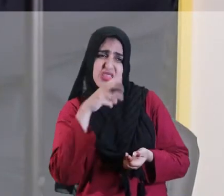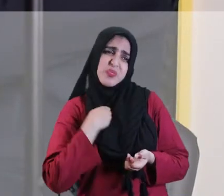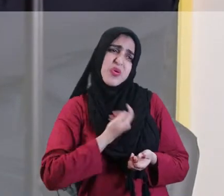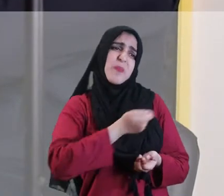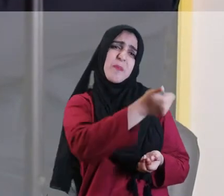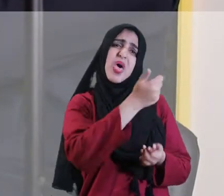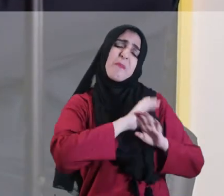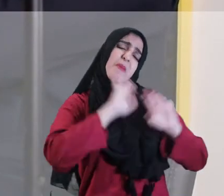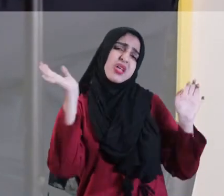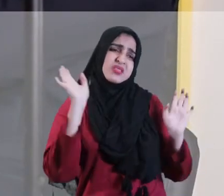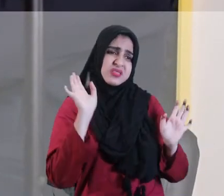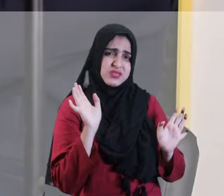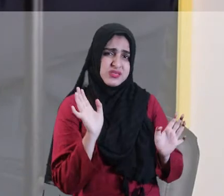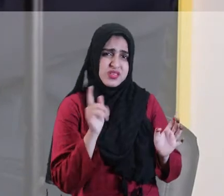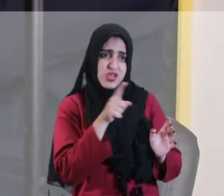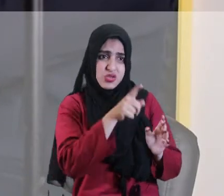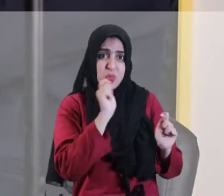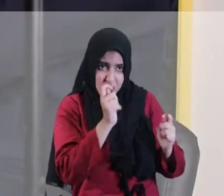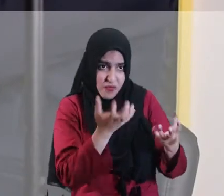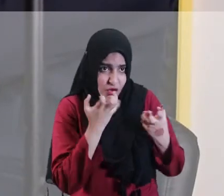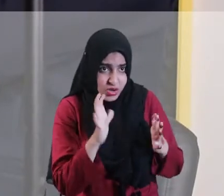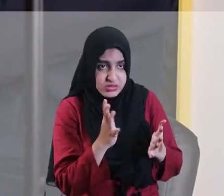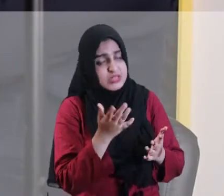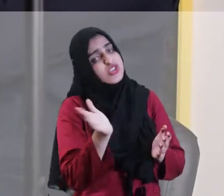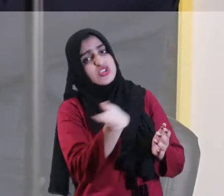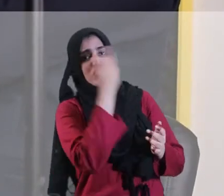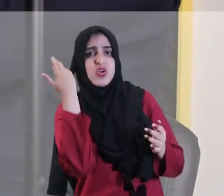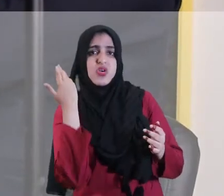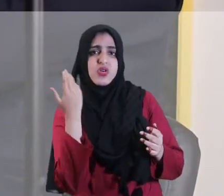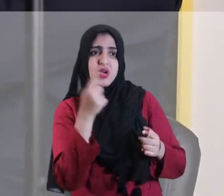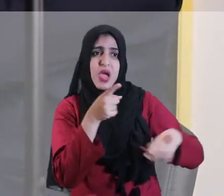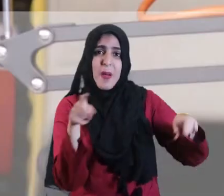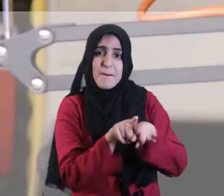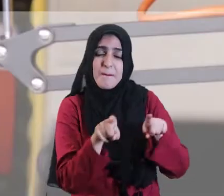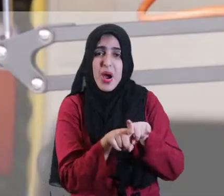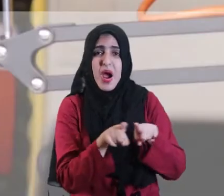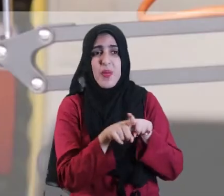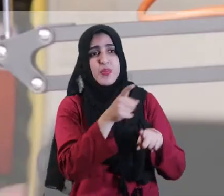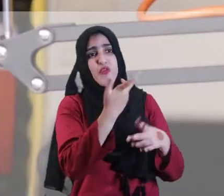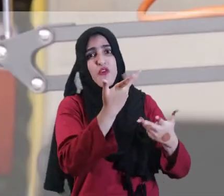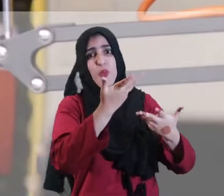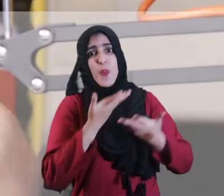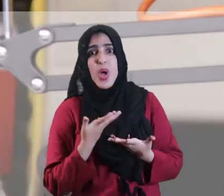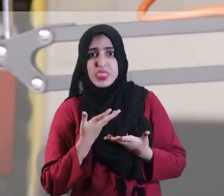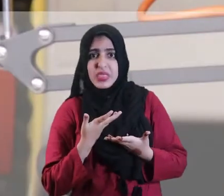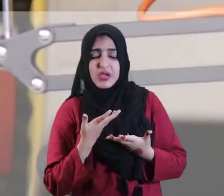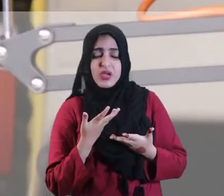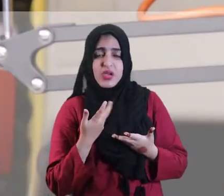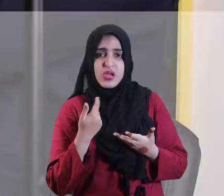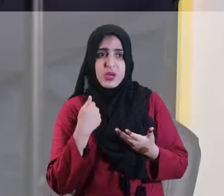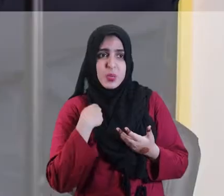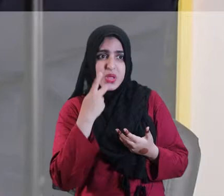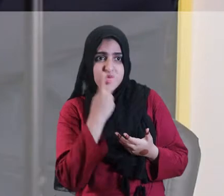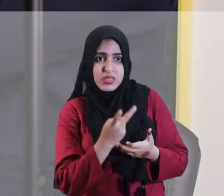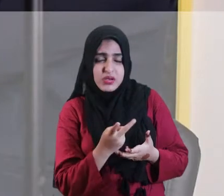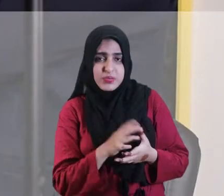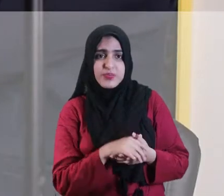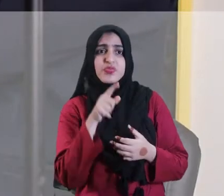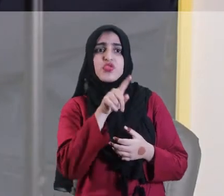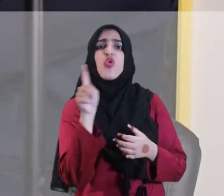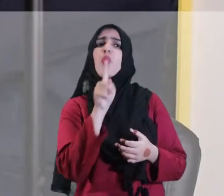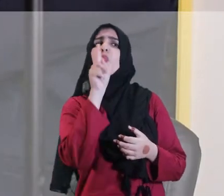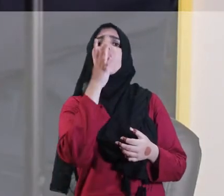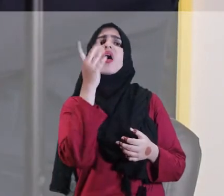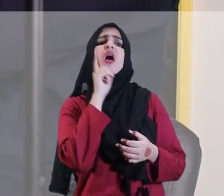तुमने करना है तो करो और जाओ यहां से लिखी एक्चुअली बिहेव्ड इन डिस्कशन विद मी ऑल द ई एम वेरी यंग